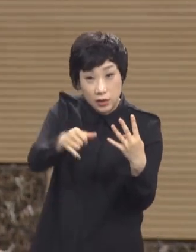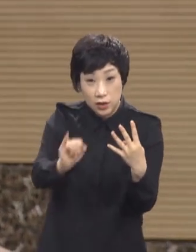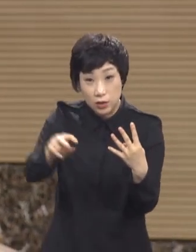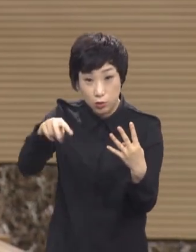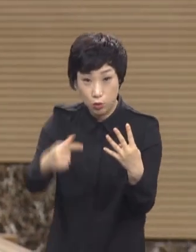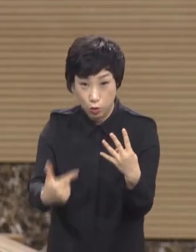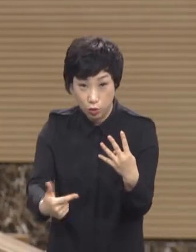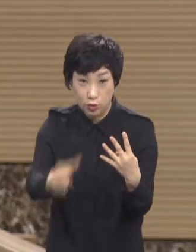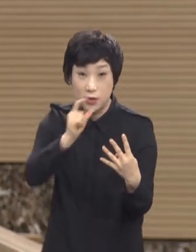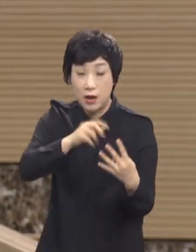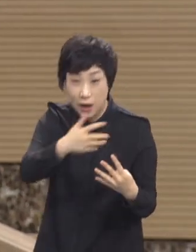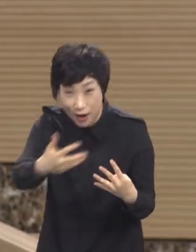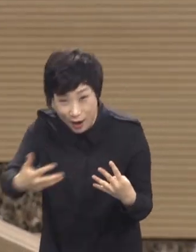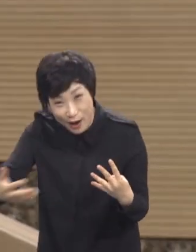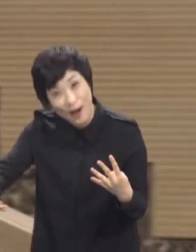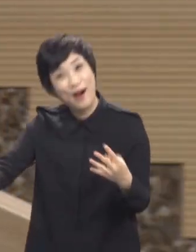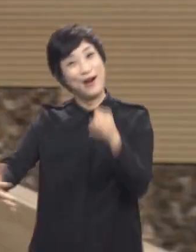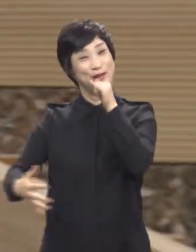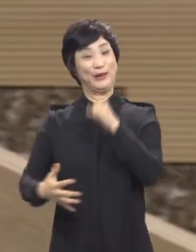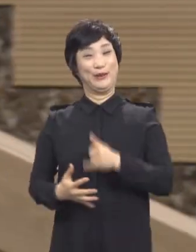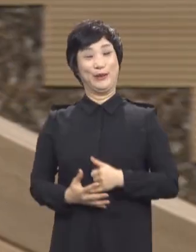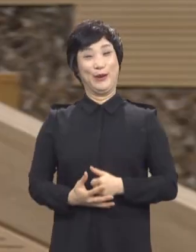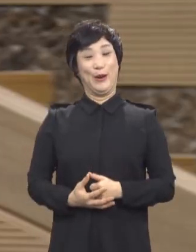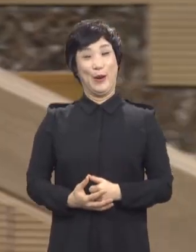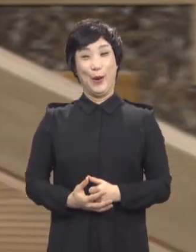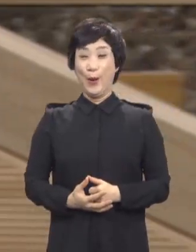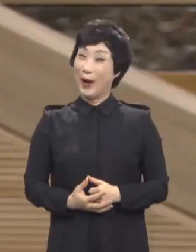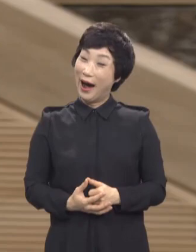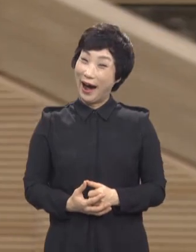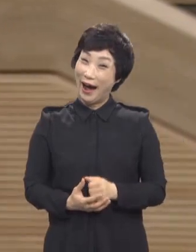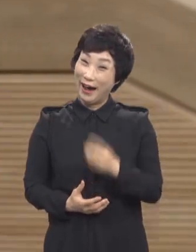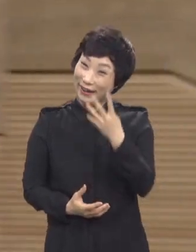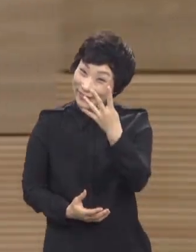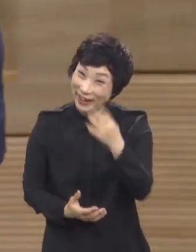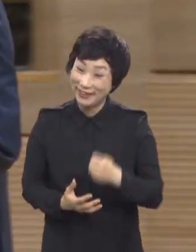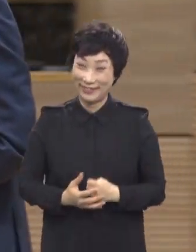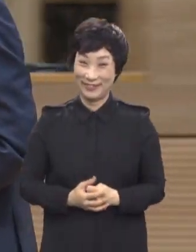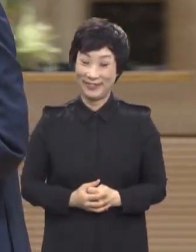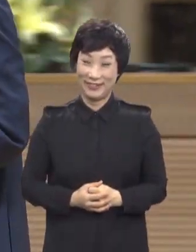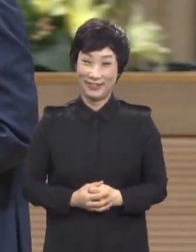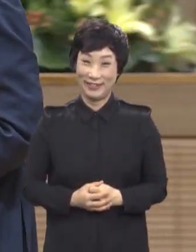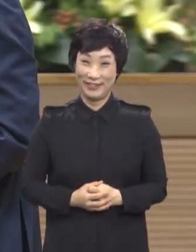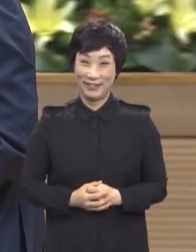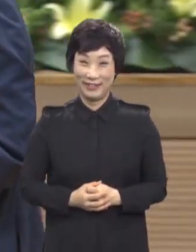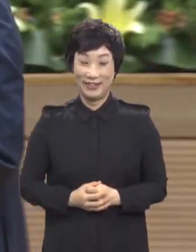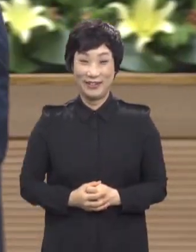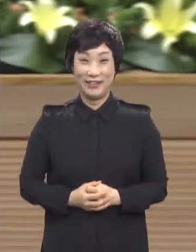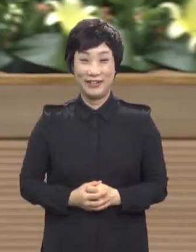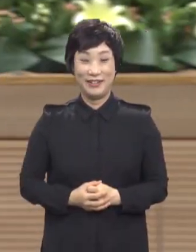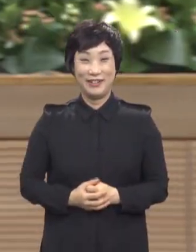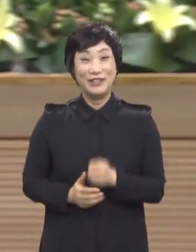4대 강이 출출출출 넘칩니다. 그러면 4대 강이 넘친다는 말은